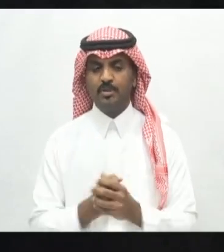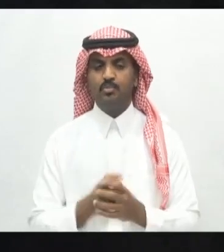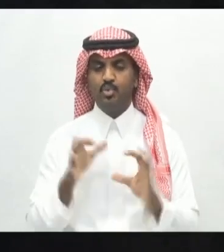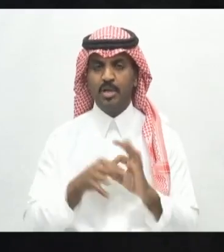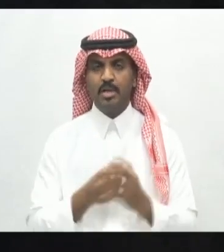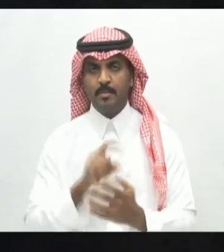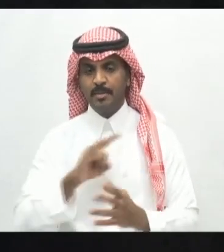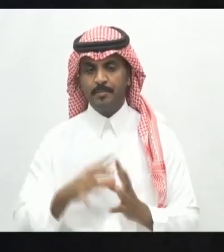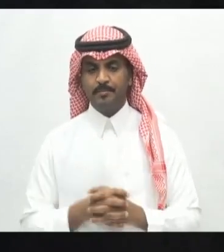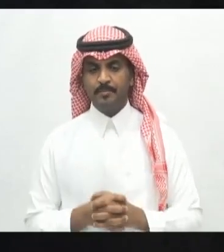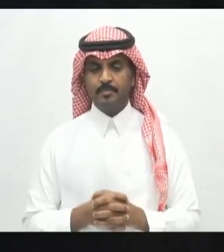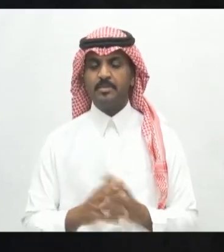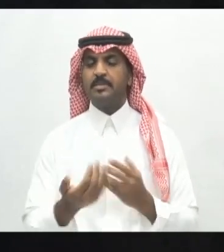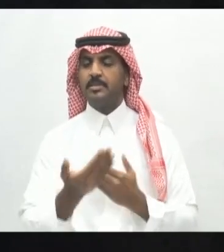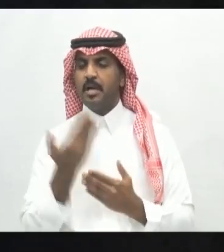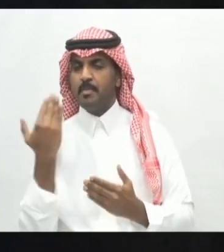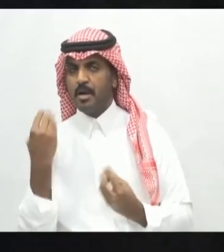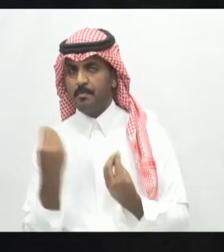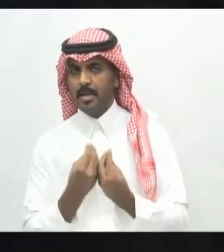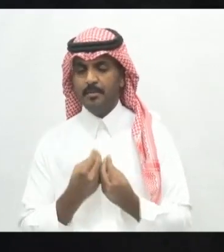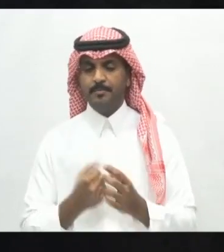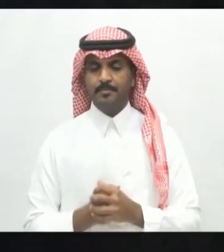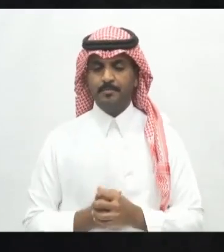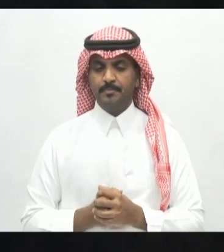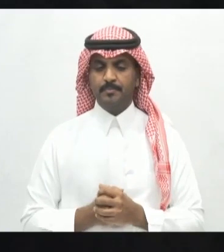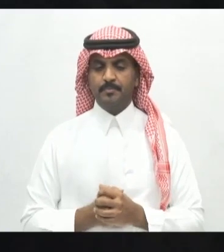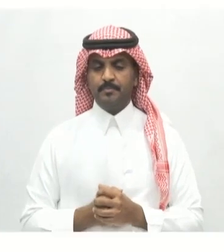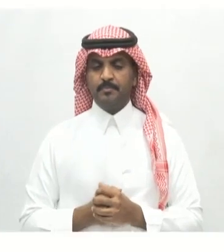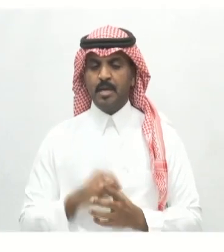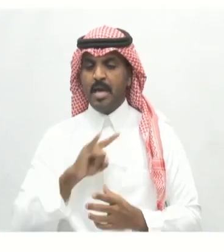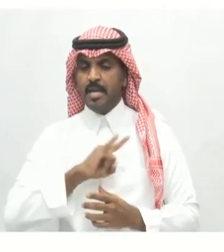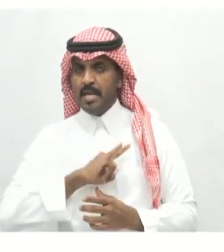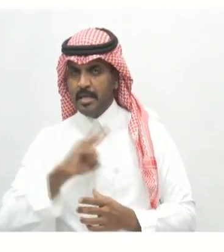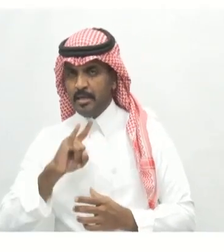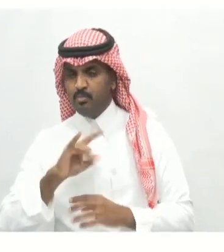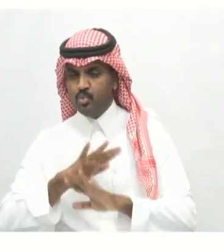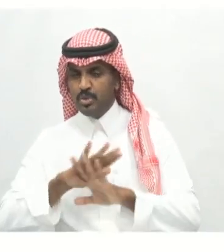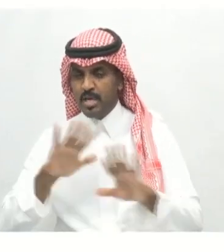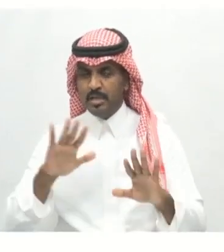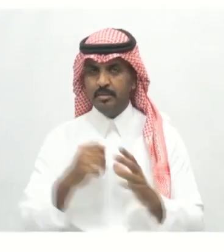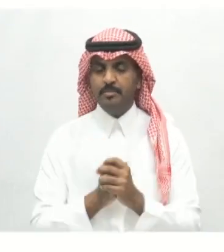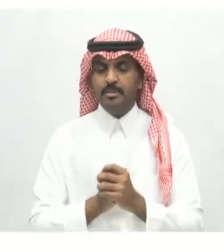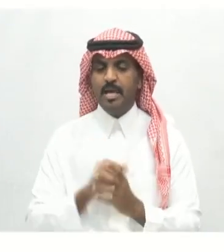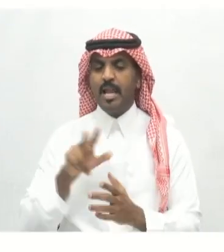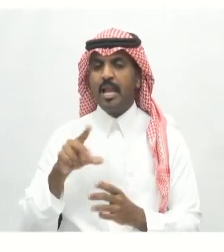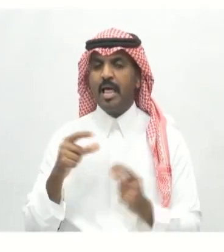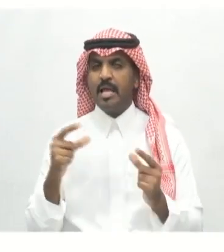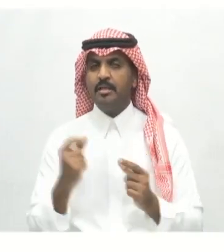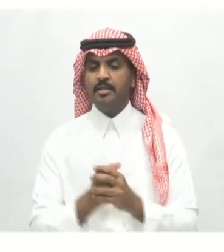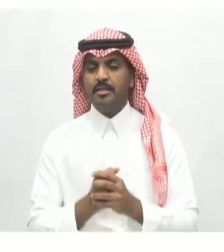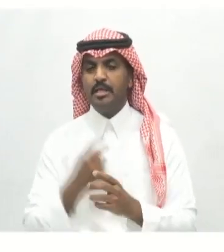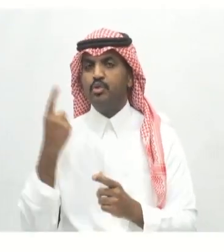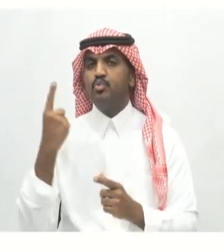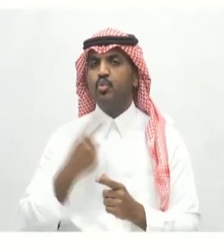بالنهي هنا سبق معنا ايها الطلاب والطالبات النهي المتجرد عن القرائن يدول على التحريم